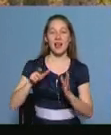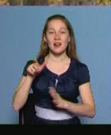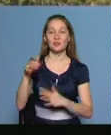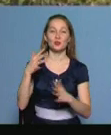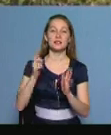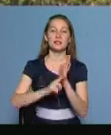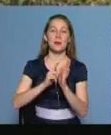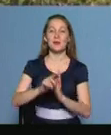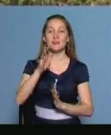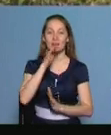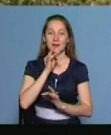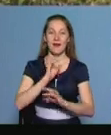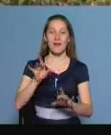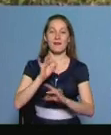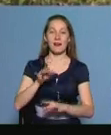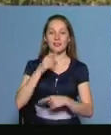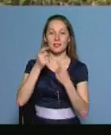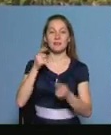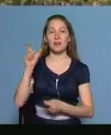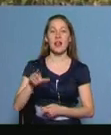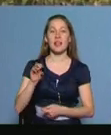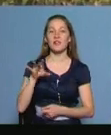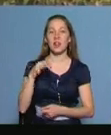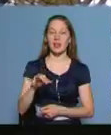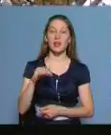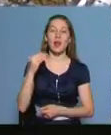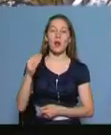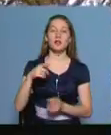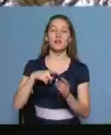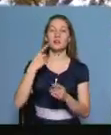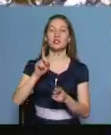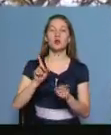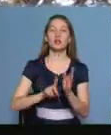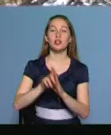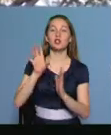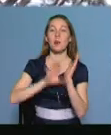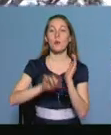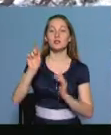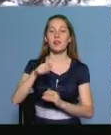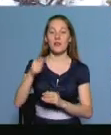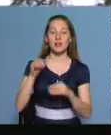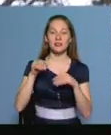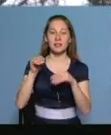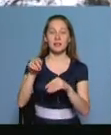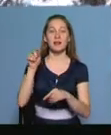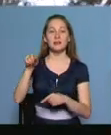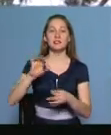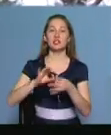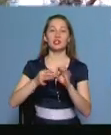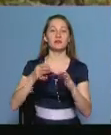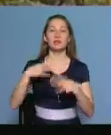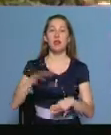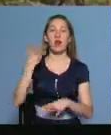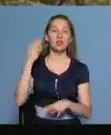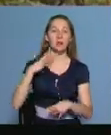лет, рассказывает ижевский краевед Евгений Шумилов. Такие начали высаживать после войны. Тогда на этом месте Ижевска еще не было. Были поля.